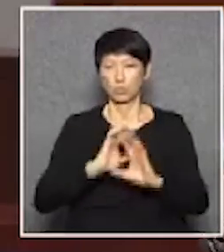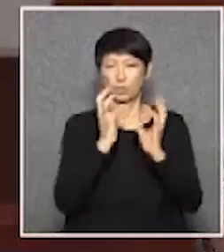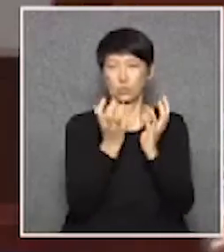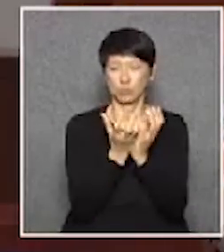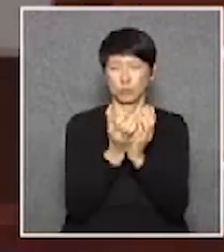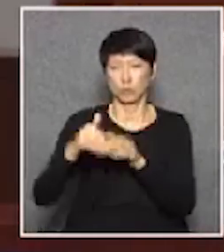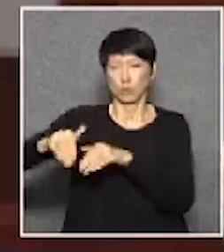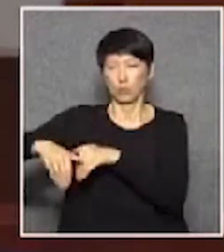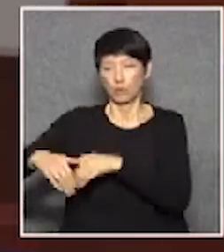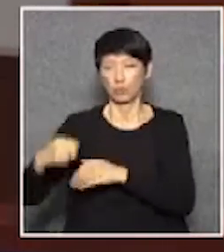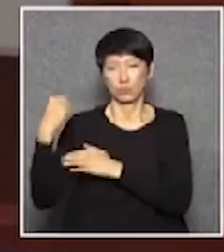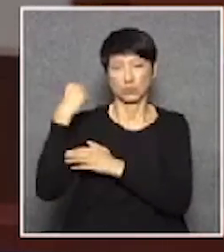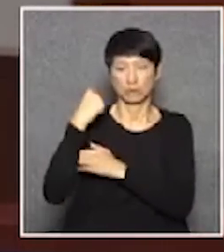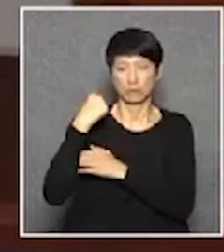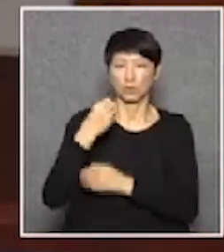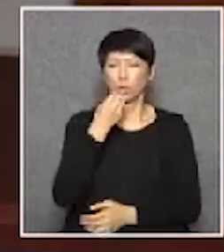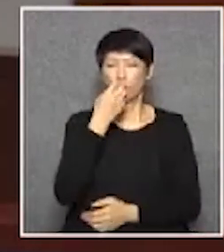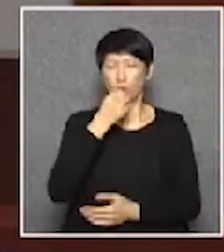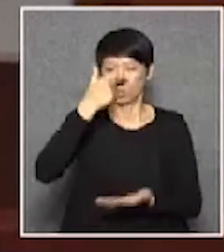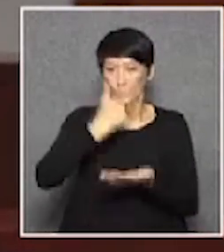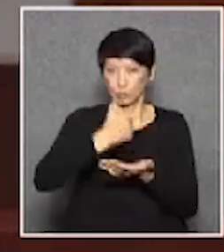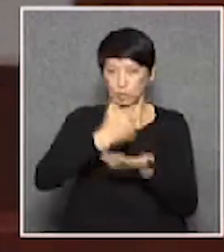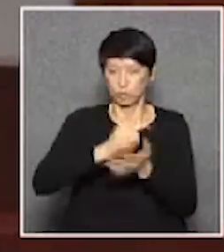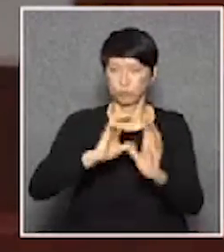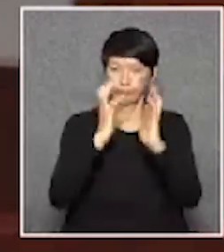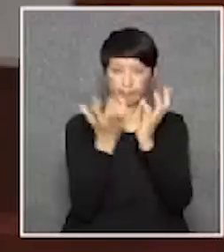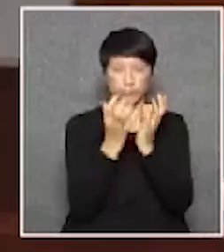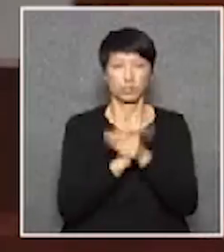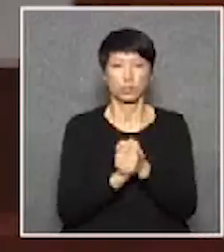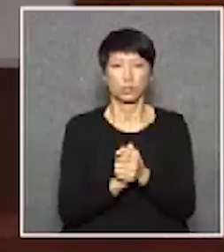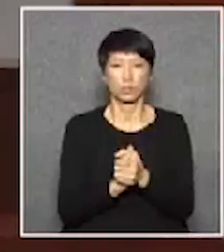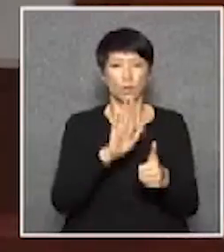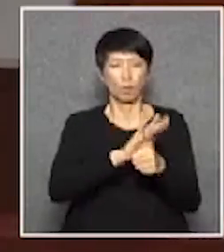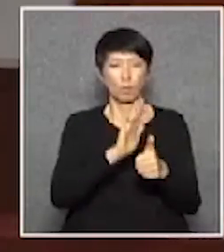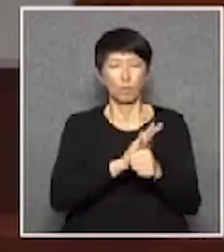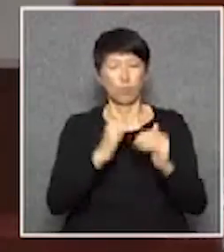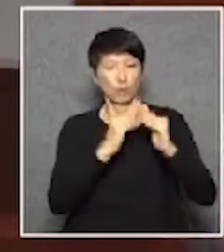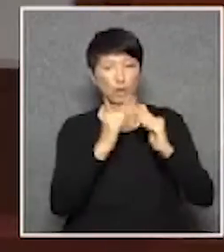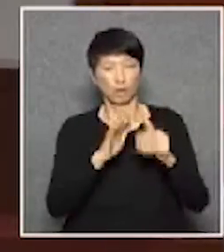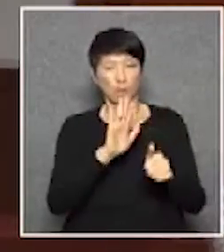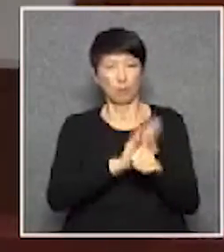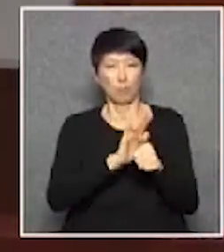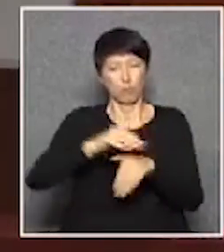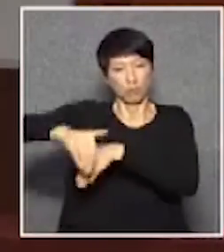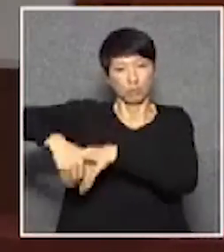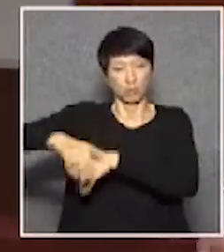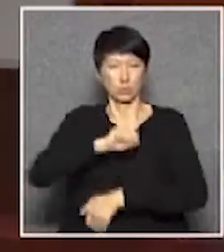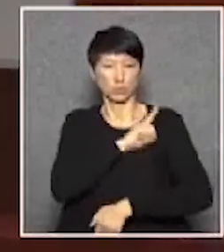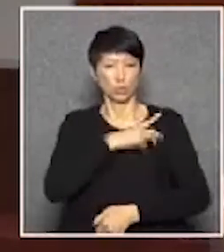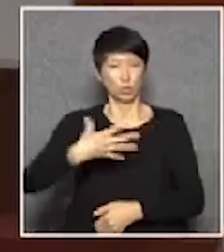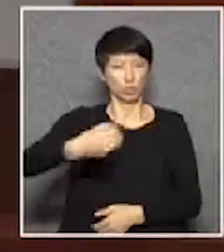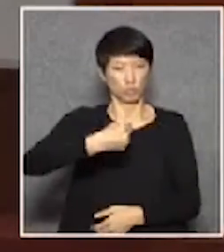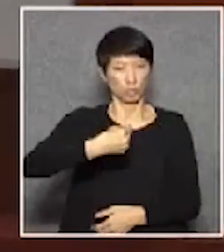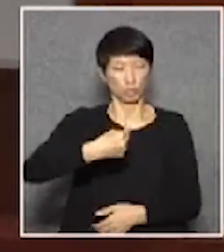势力，他毕竟都是香港一个很重要的族群，他要保家卫乡，是吧？要保护自己的权益，这